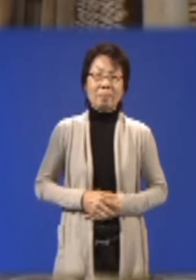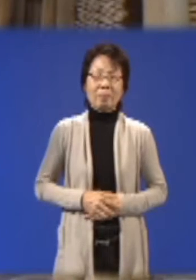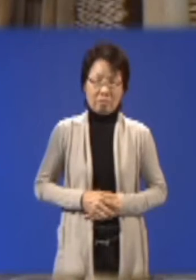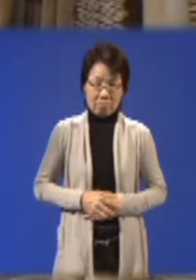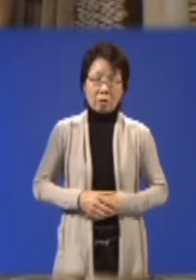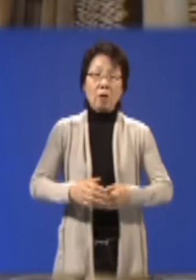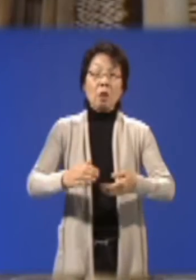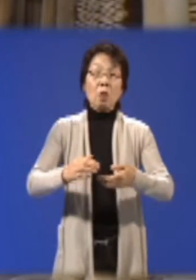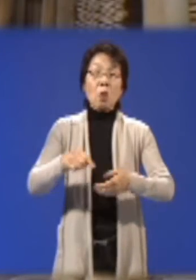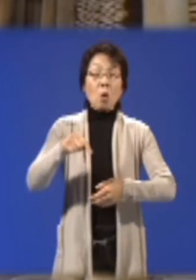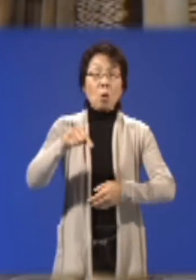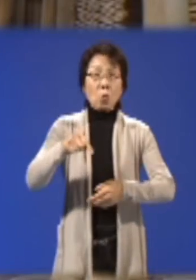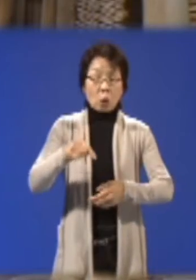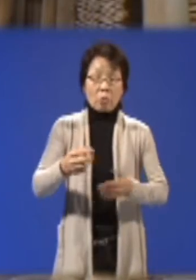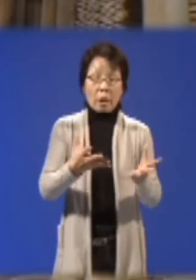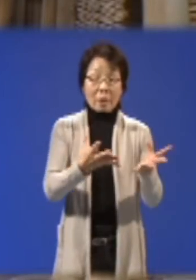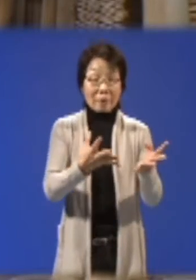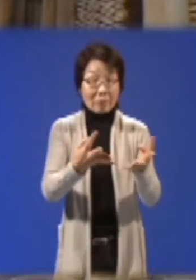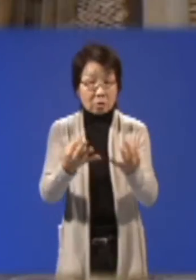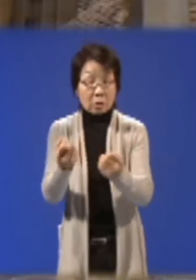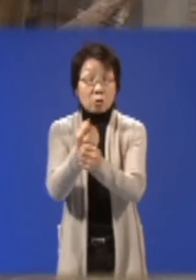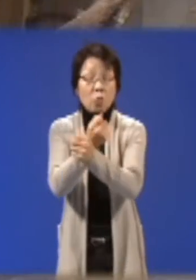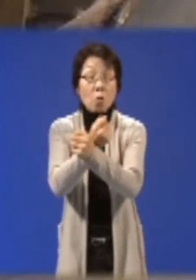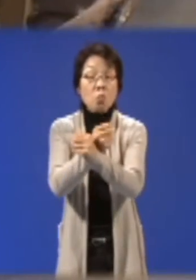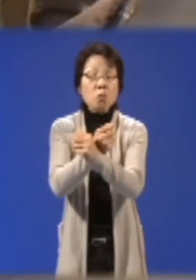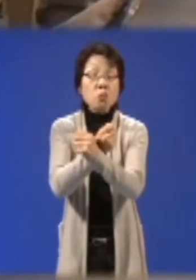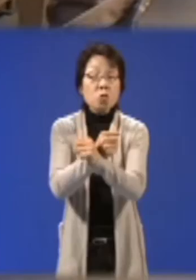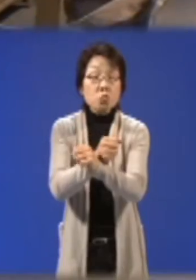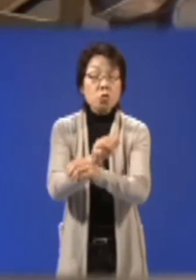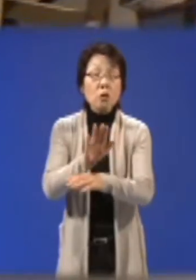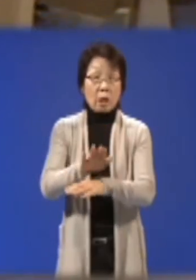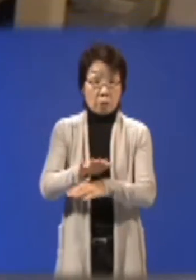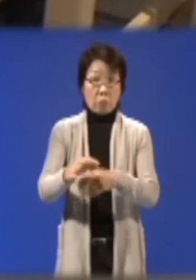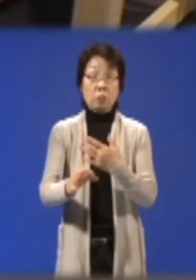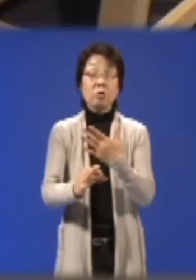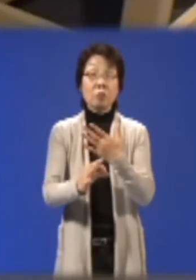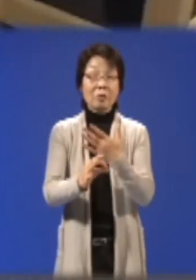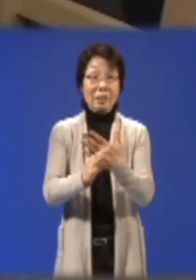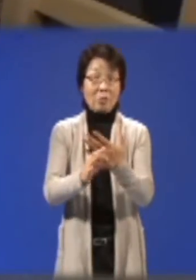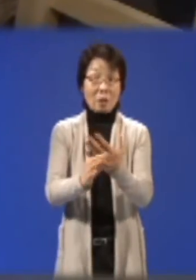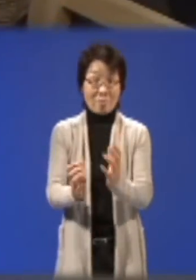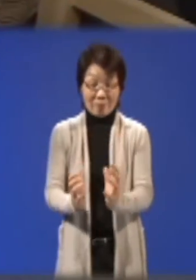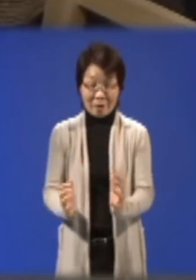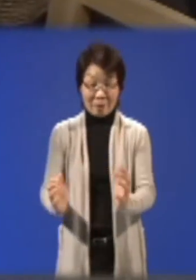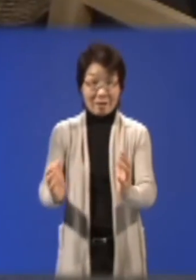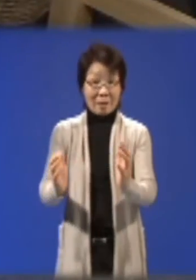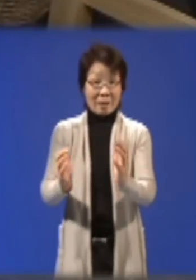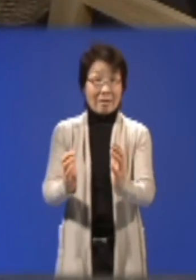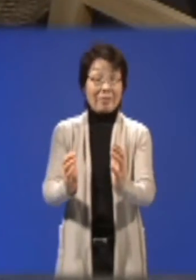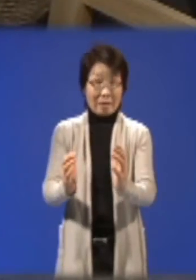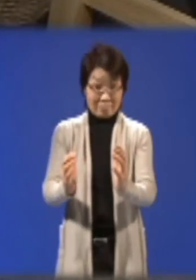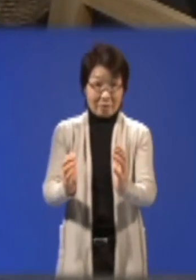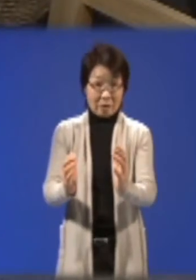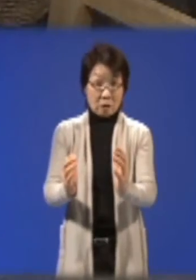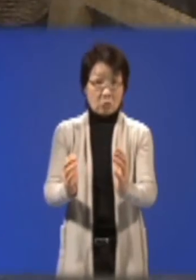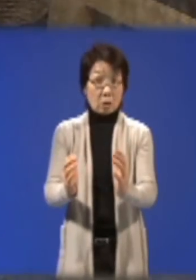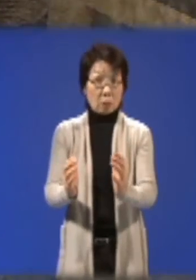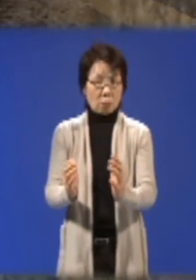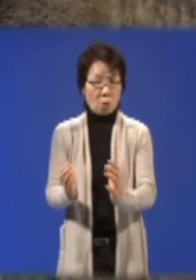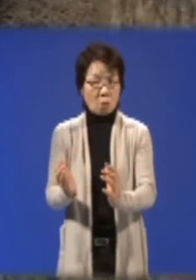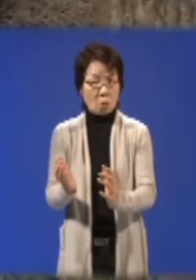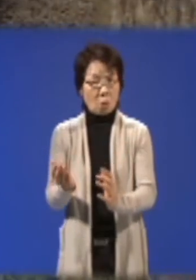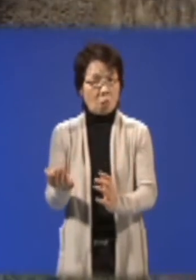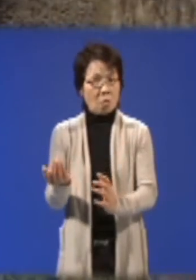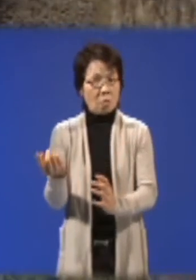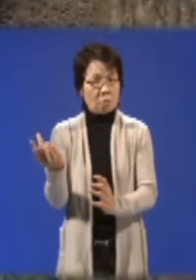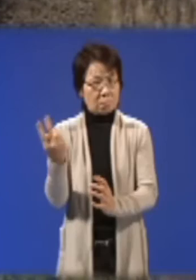常設展にはたくさんの仕掛けがあります。例えばここに生えている植物も次に来た時は